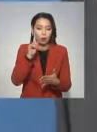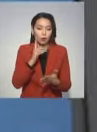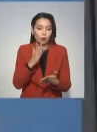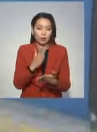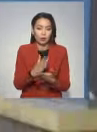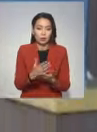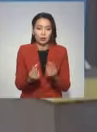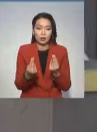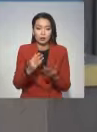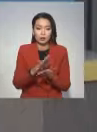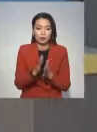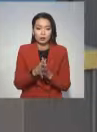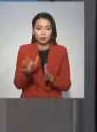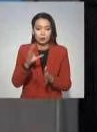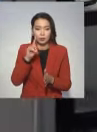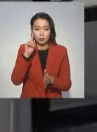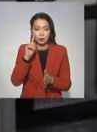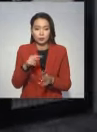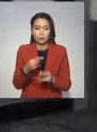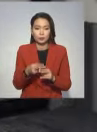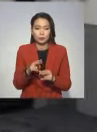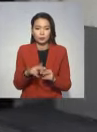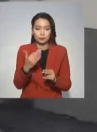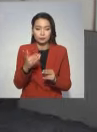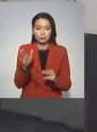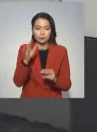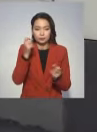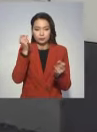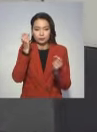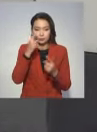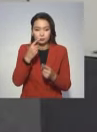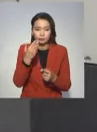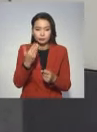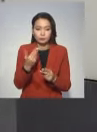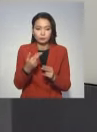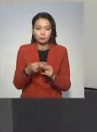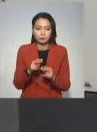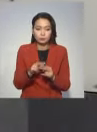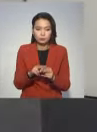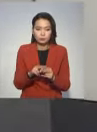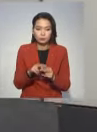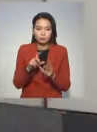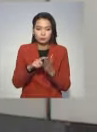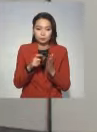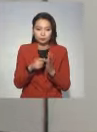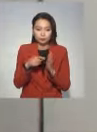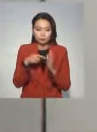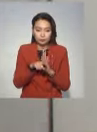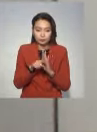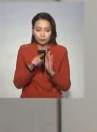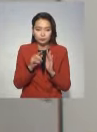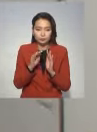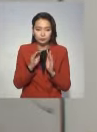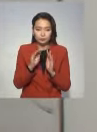Құмарпаздардың жағдайын біліп, құмар ойын отауының тыныс-тіршілігімен танысу үшін қаптаған букмекерлік кеңселердің біріне бас